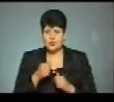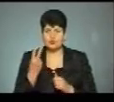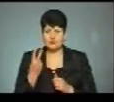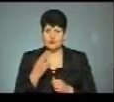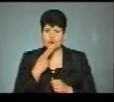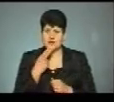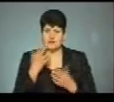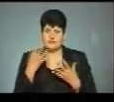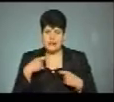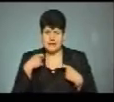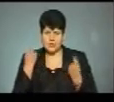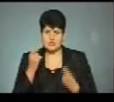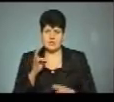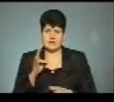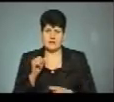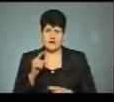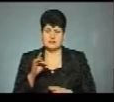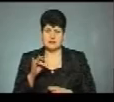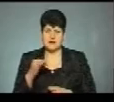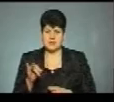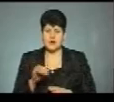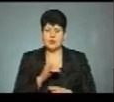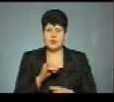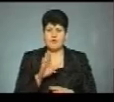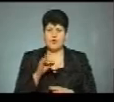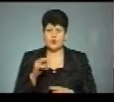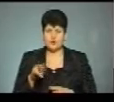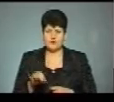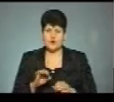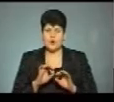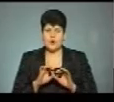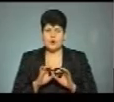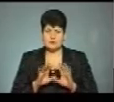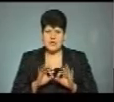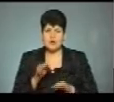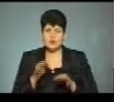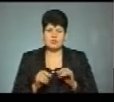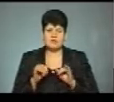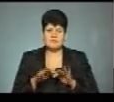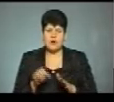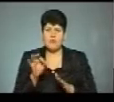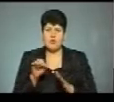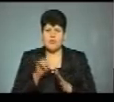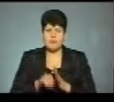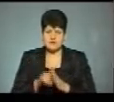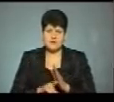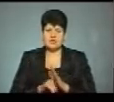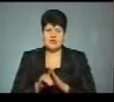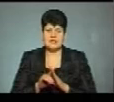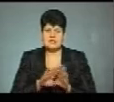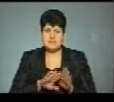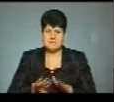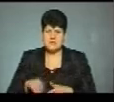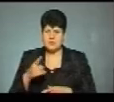червня у день народження Назарія. Юрій Войтович розповідає, суди в справах про вбивства на Майдані почалися аж через рік після смерті